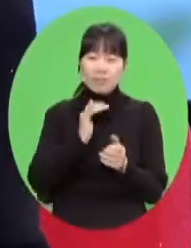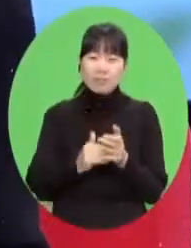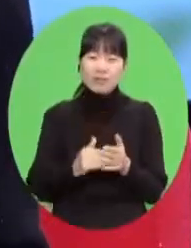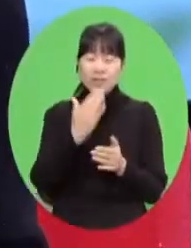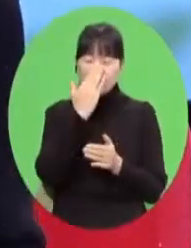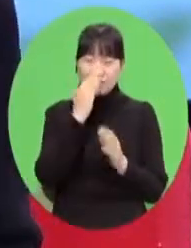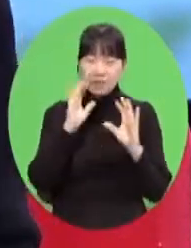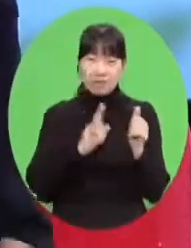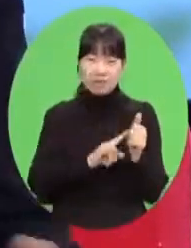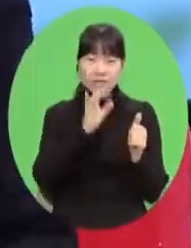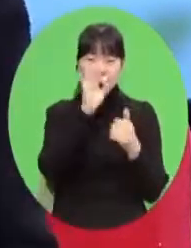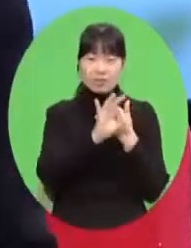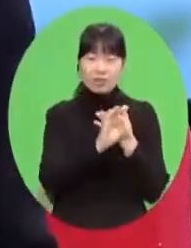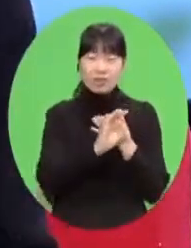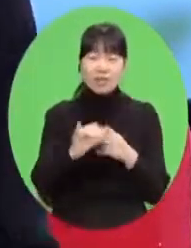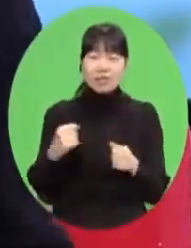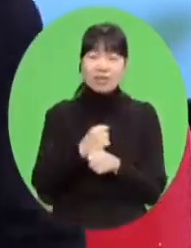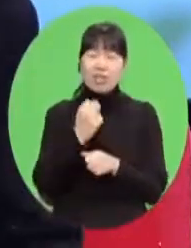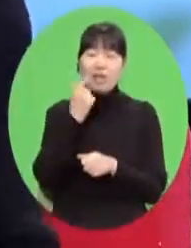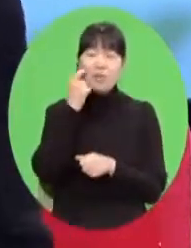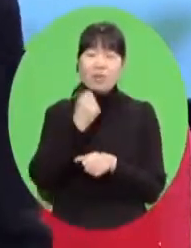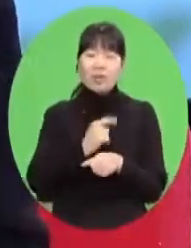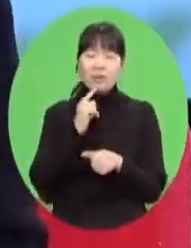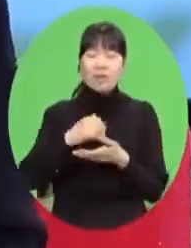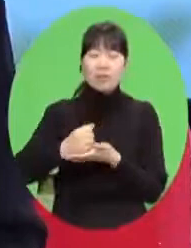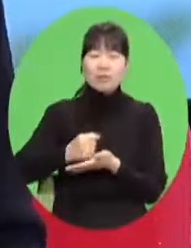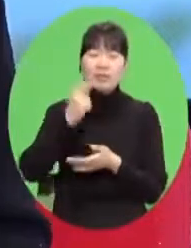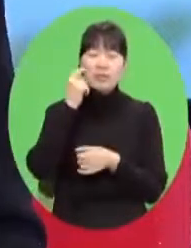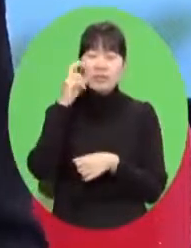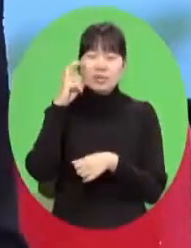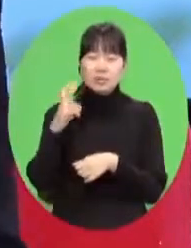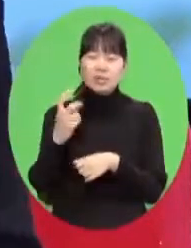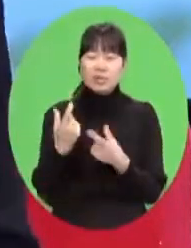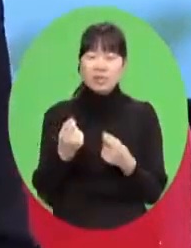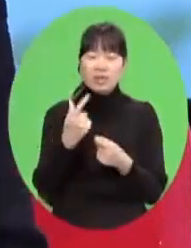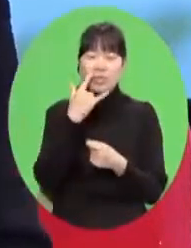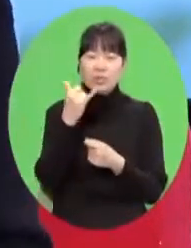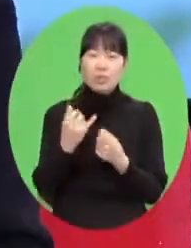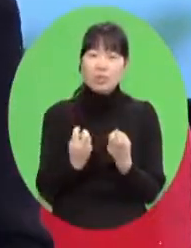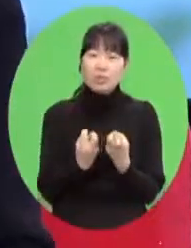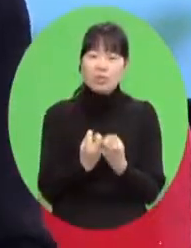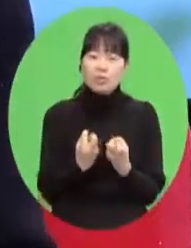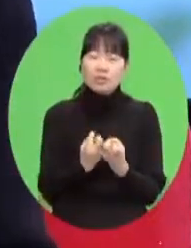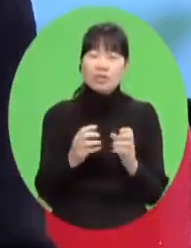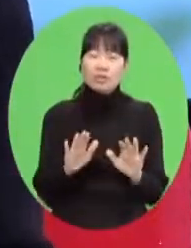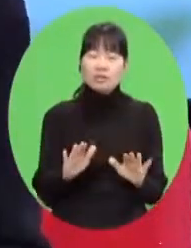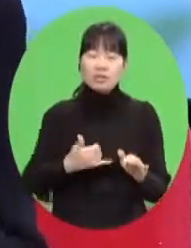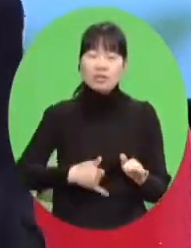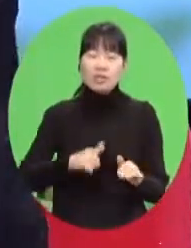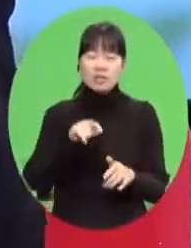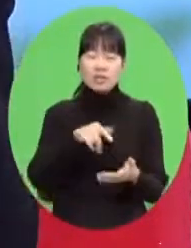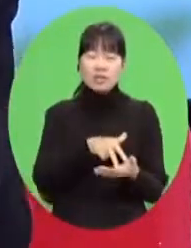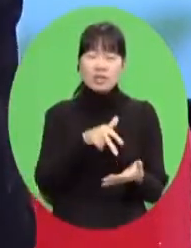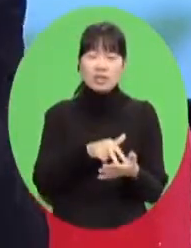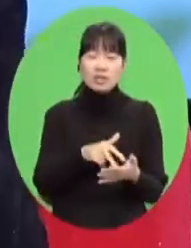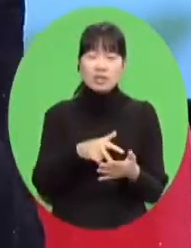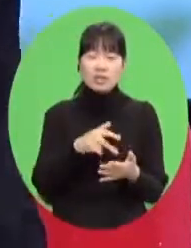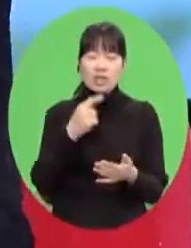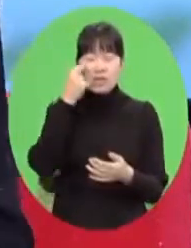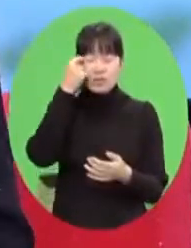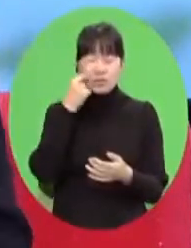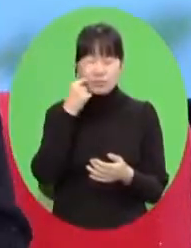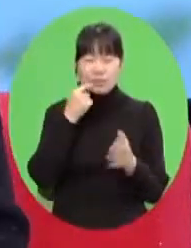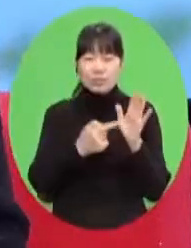착한 아이들 같은 경우에는 때릴 수가 없는 거예요. 뺏을 네. 수가 없는 거예요. 그럼 부모님이 어떻게 해야 돼요? 아이가 이 상황에서